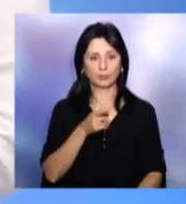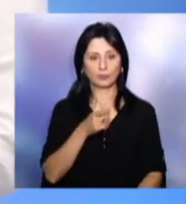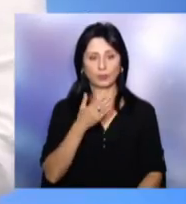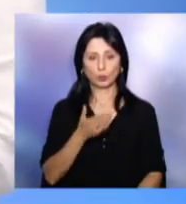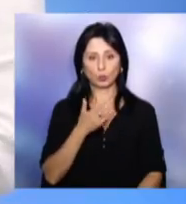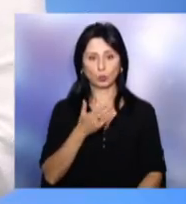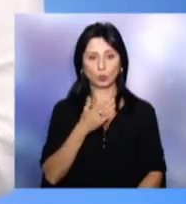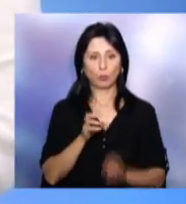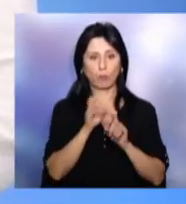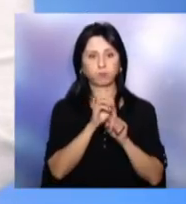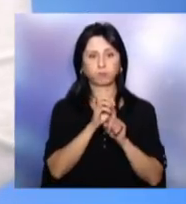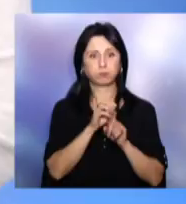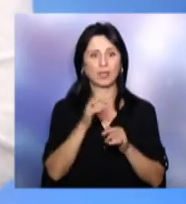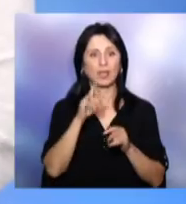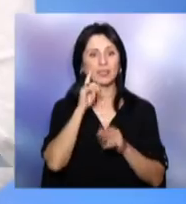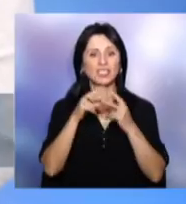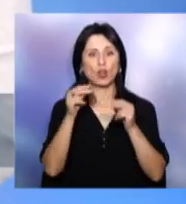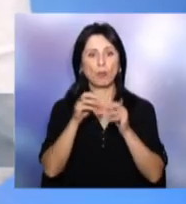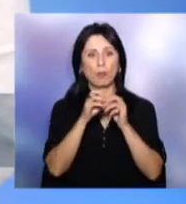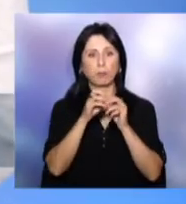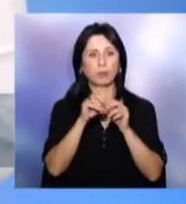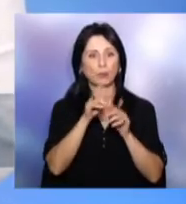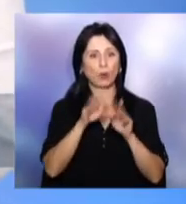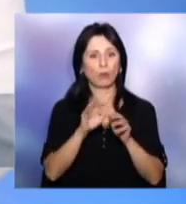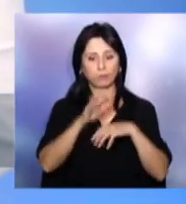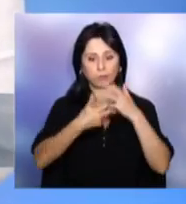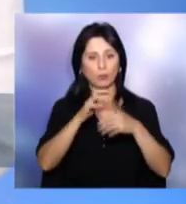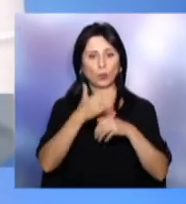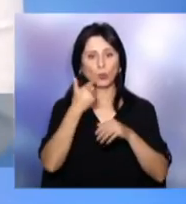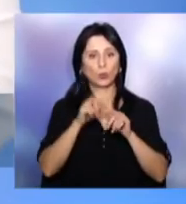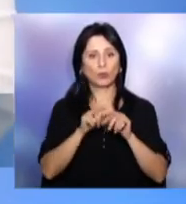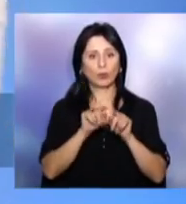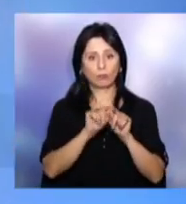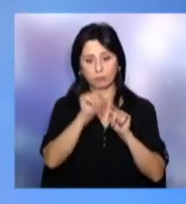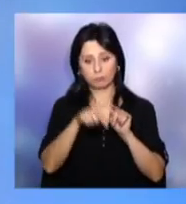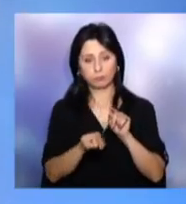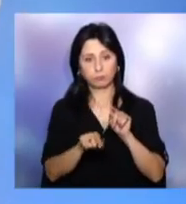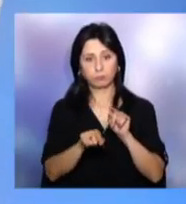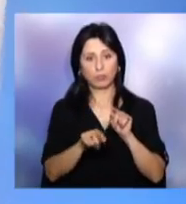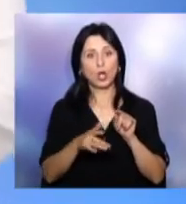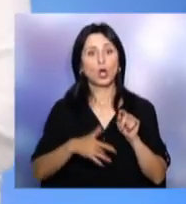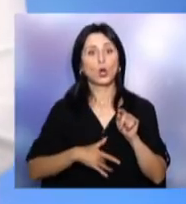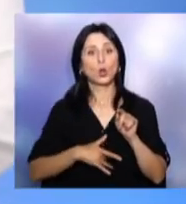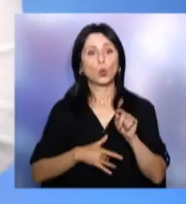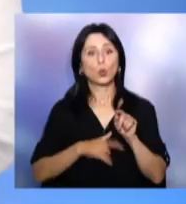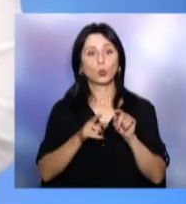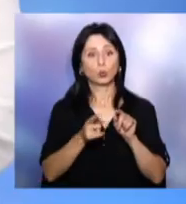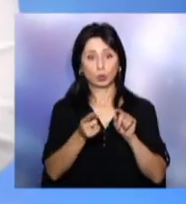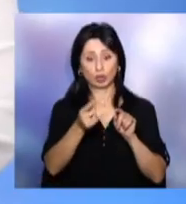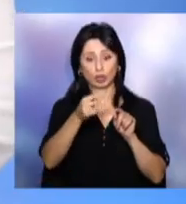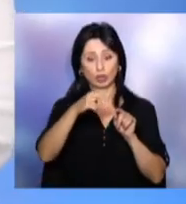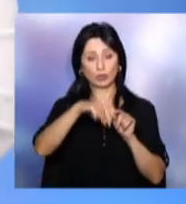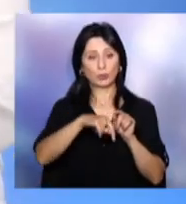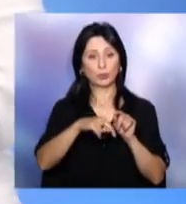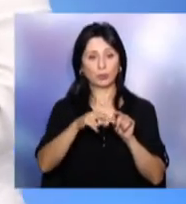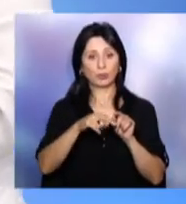თუ შეგუბდა ნაღველი შეიძლება გადავიდეს პანკრეასში, მაგრამ ასევე კუჭიდან გასავალი რგოლი, სპინქტერი ასევე თუ მოდუნდა,